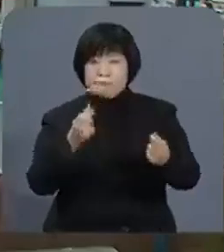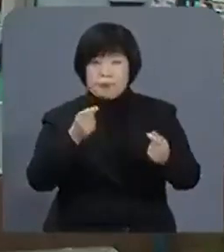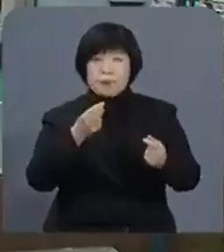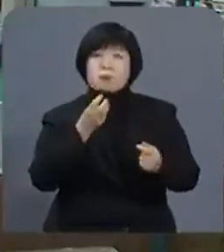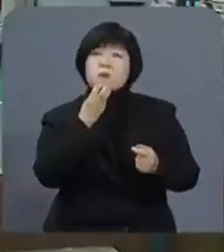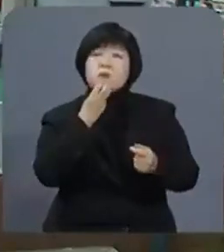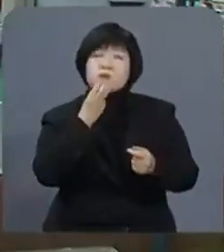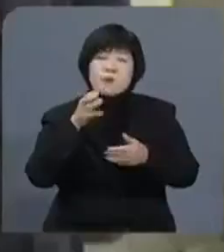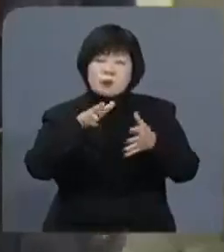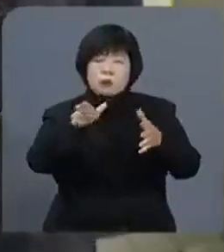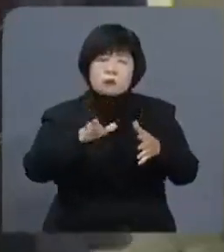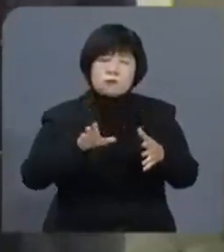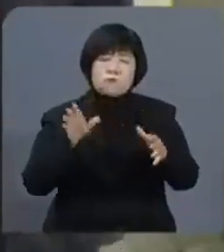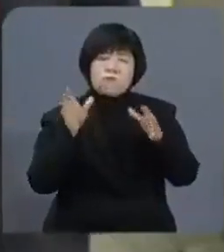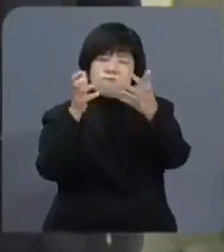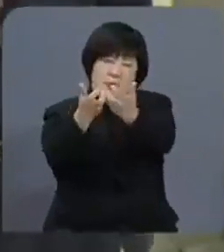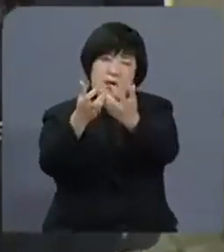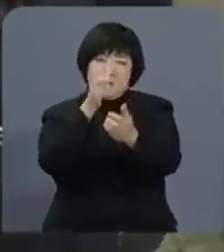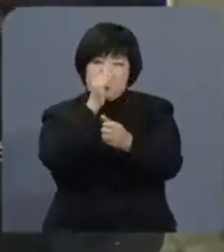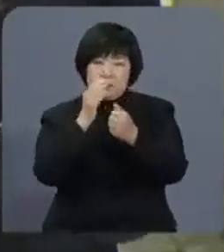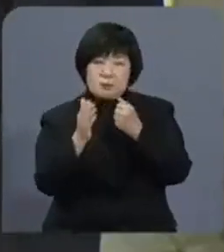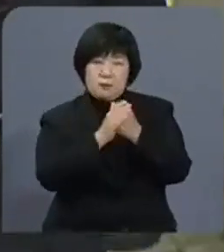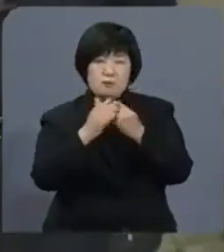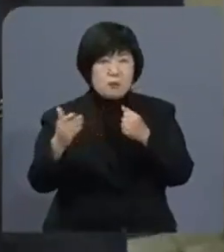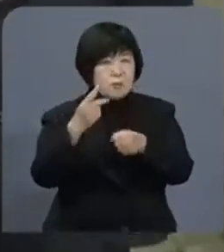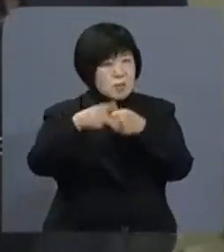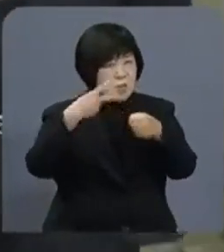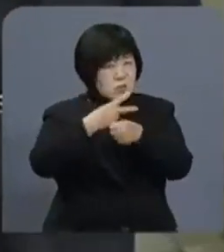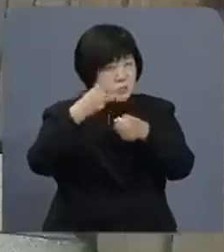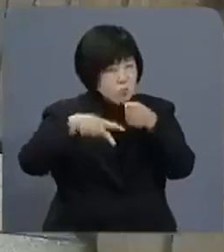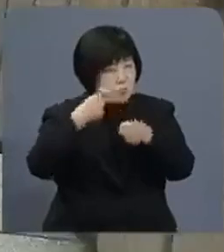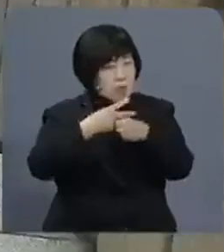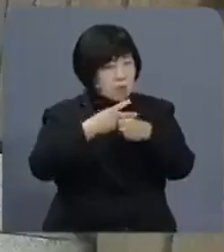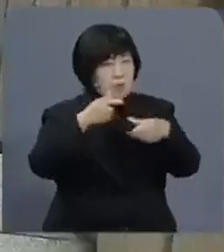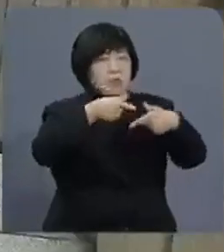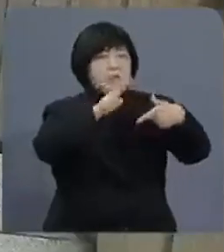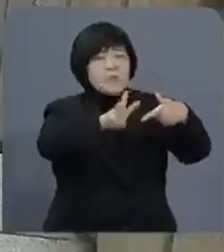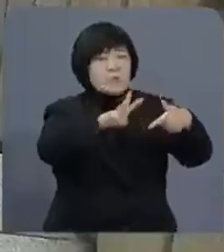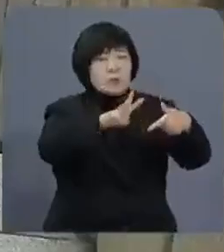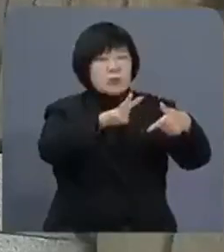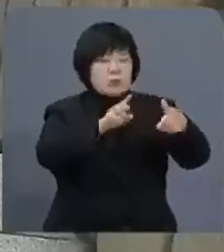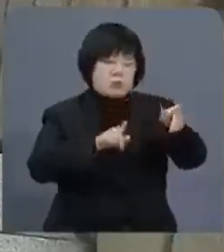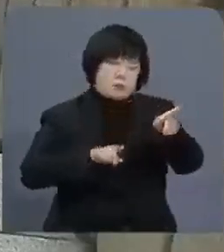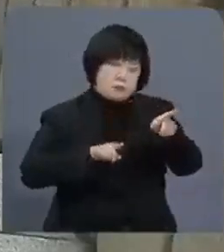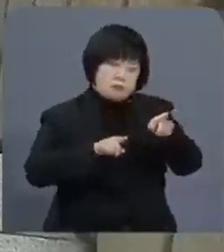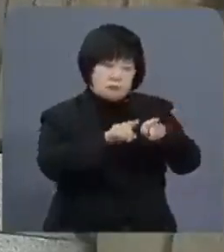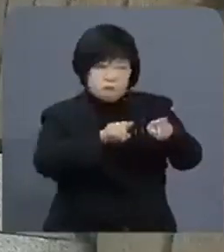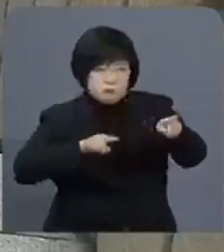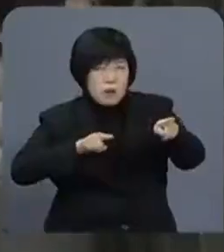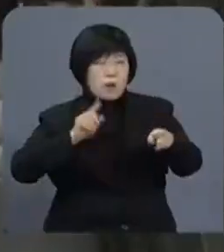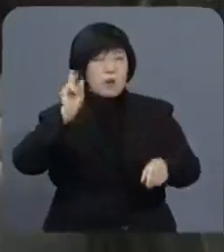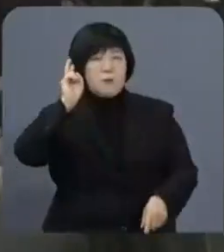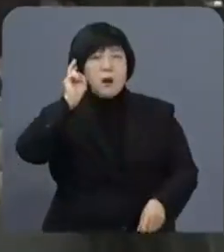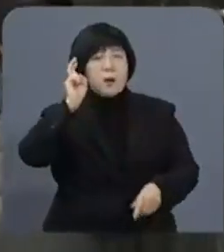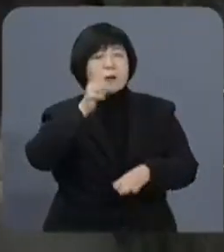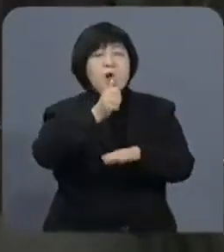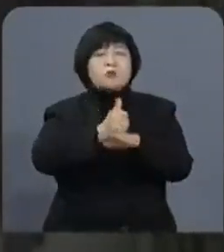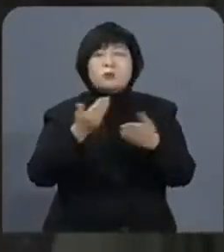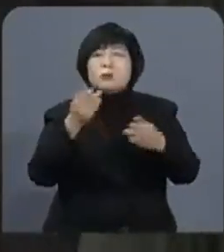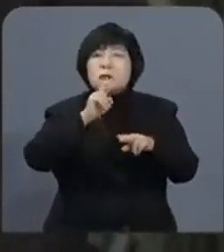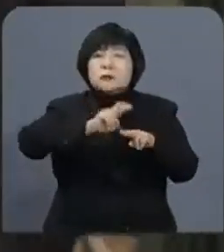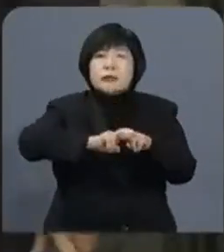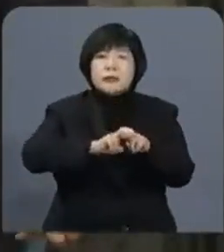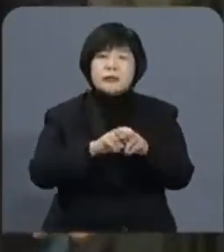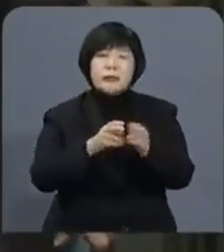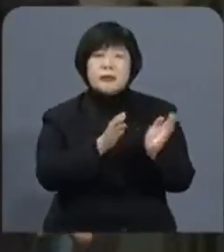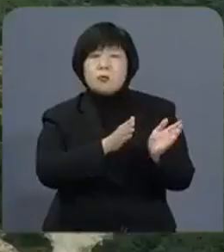이 더 심해져 부산 인구는 이 2년 안에는 인천에도 따라 잡힐 것으로 보입니다 결국은 일자리를 어떻게 만드느냐